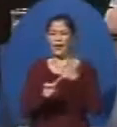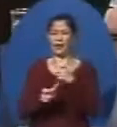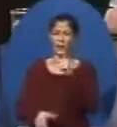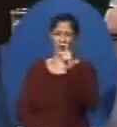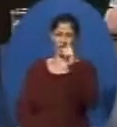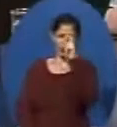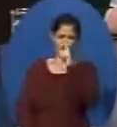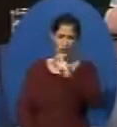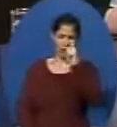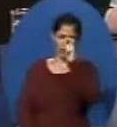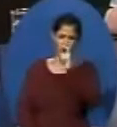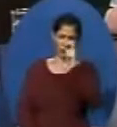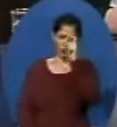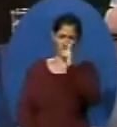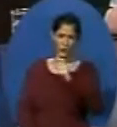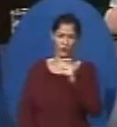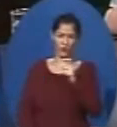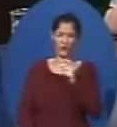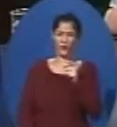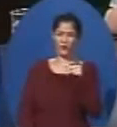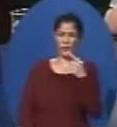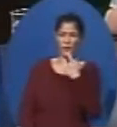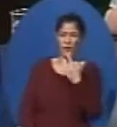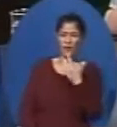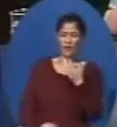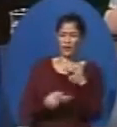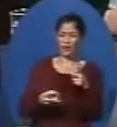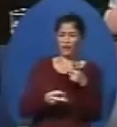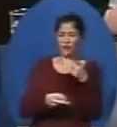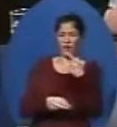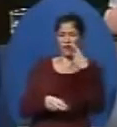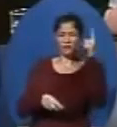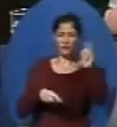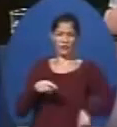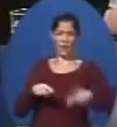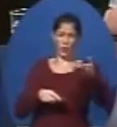יכולים לעשות את כל העוולות הללו. אני